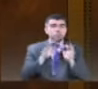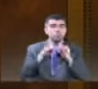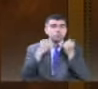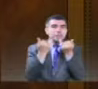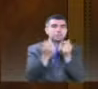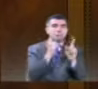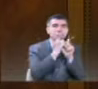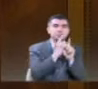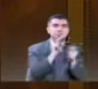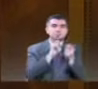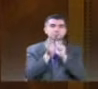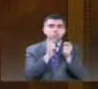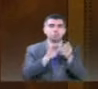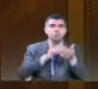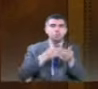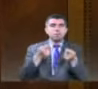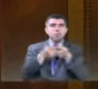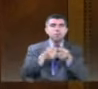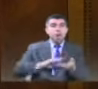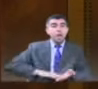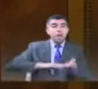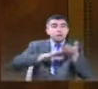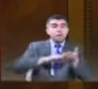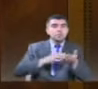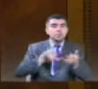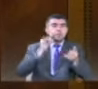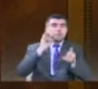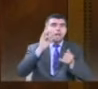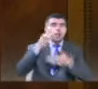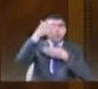المجالية ولجنة الحكامة العامة، ويتبوأ مقعدا في اللجنة التنفيذية لمركز التنمية.